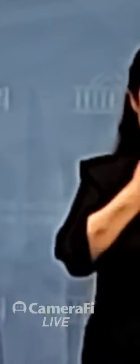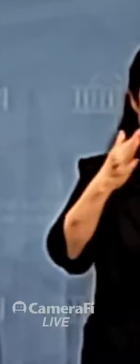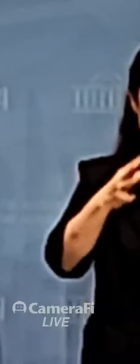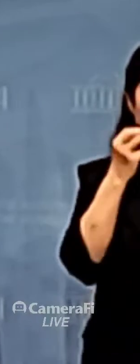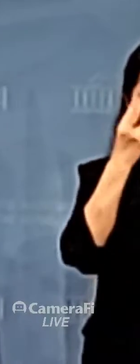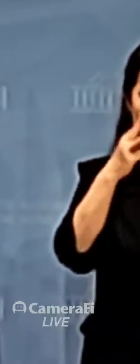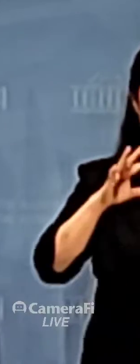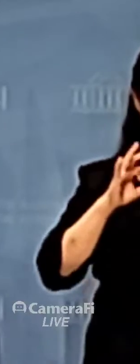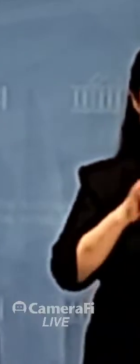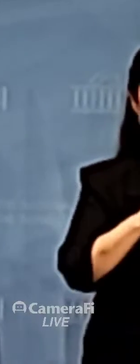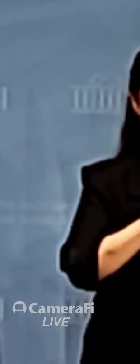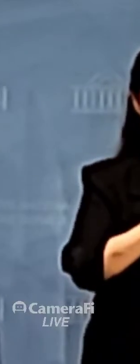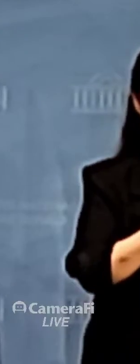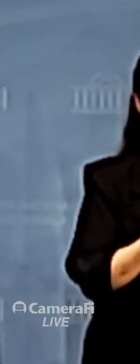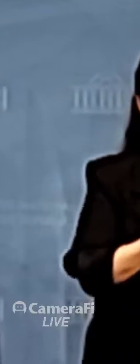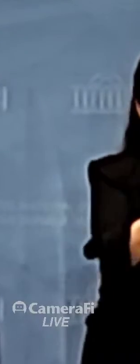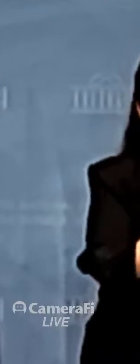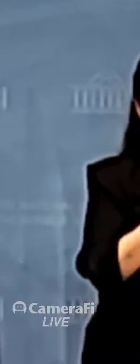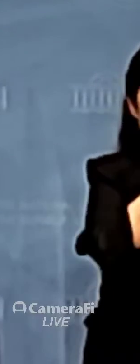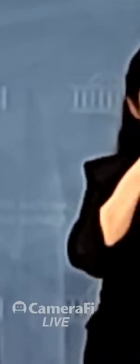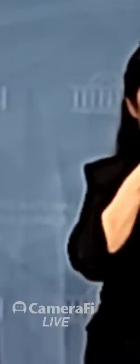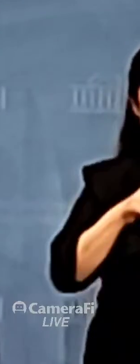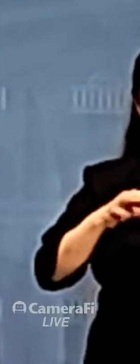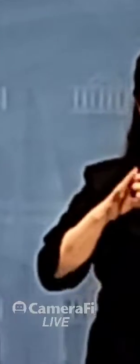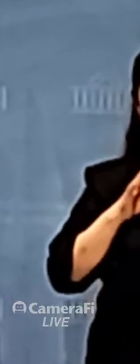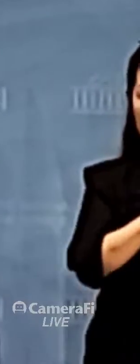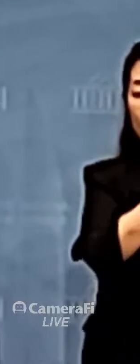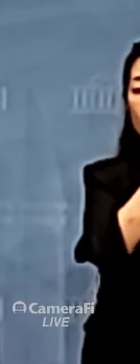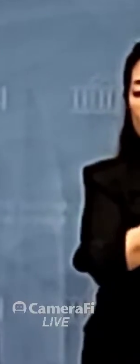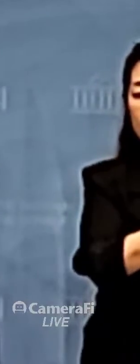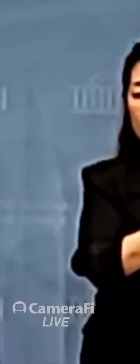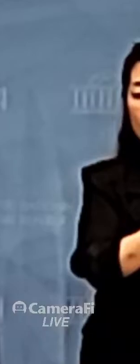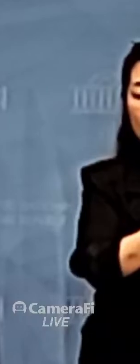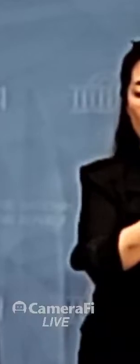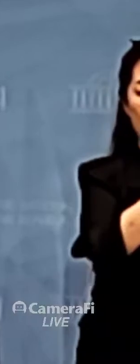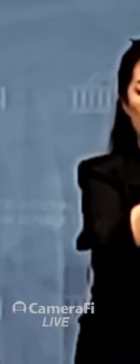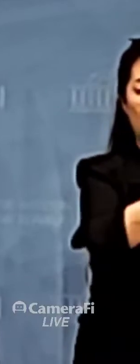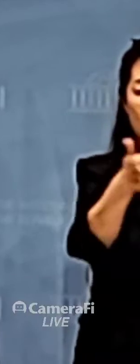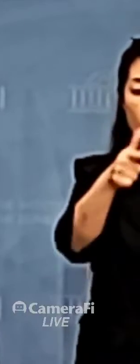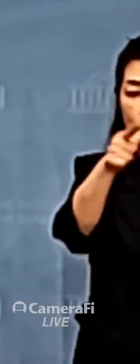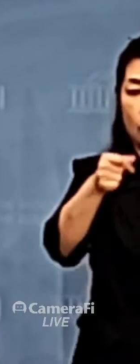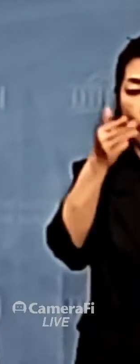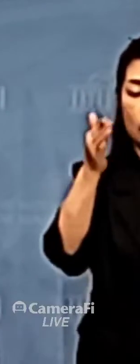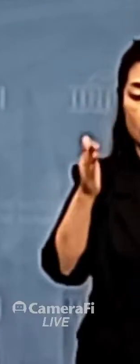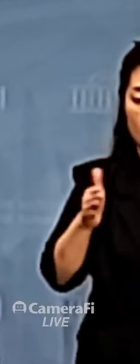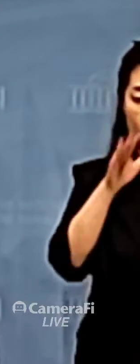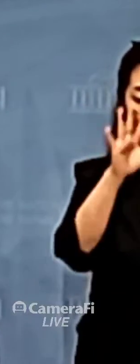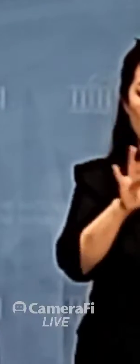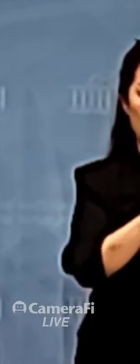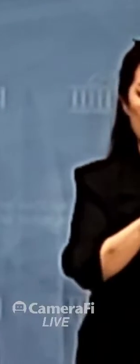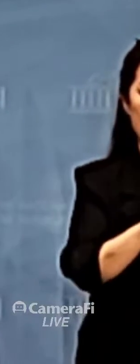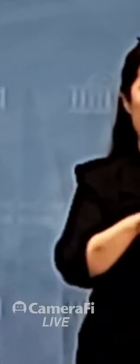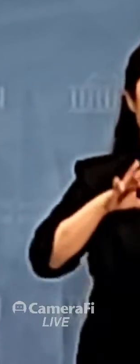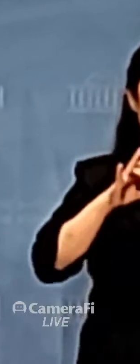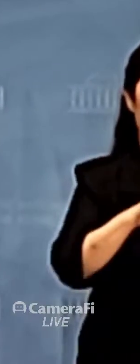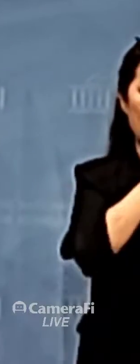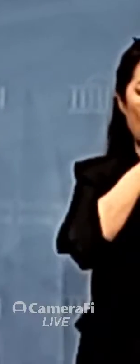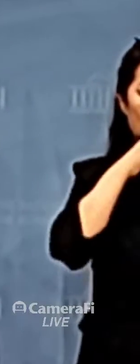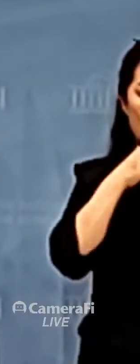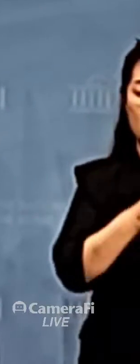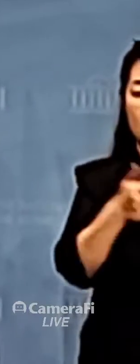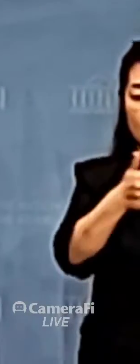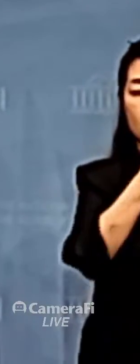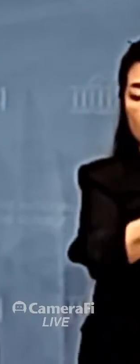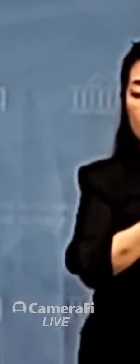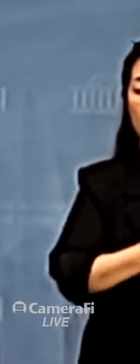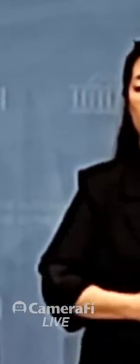무역 적자를 기록하며 상황이 노력 때가 상체를 뒤로 없겠습니다 정보의 너 하나만